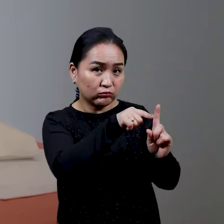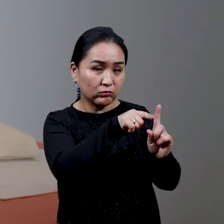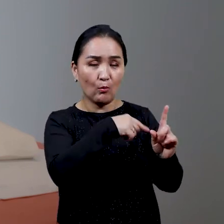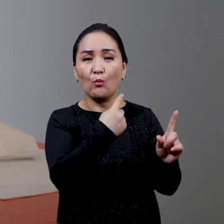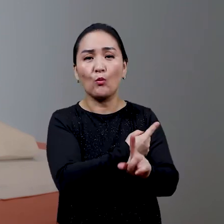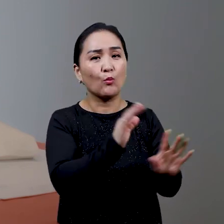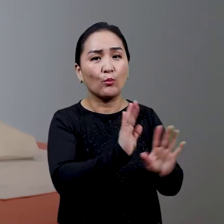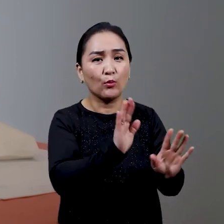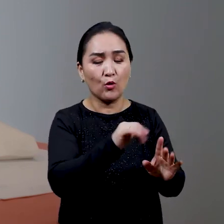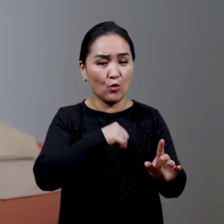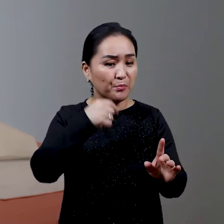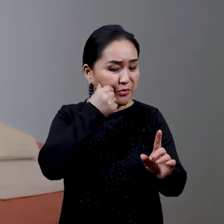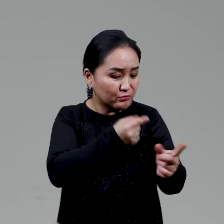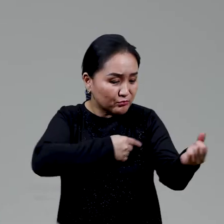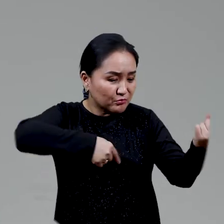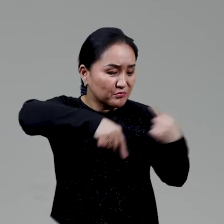хүний оронд өөрийгөө тавьж үзээч.